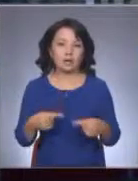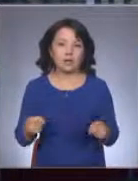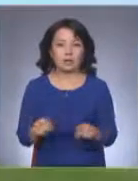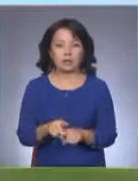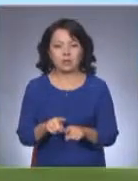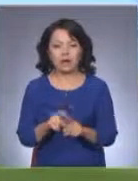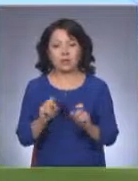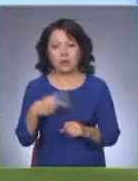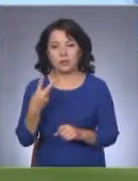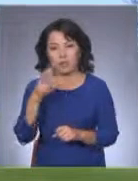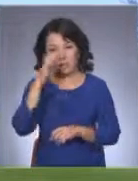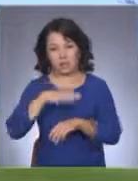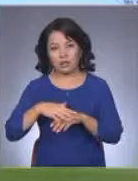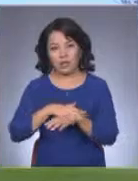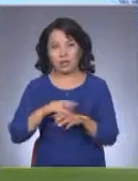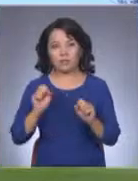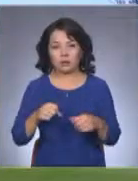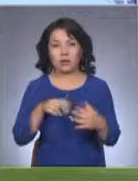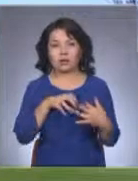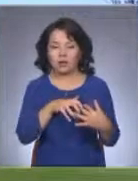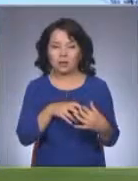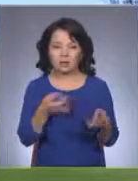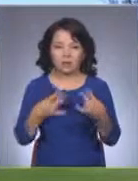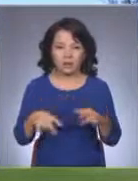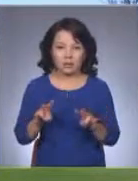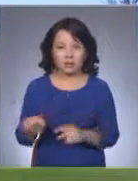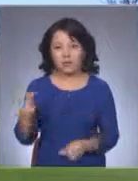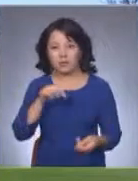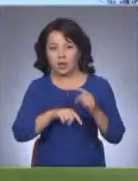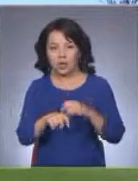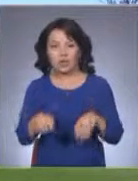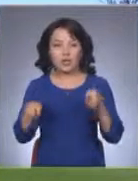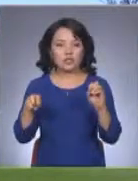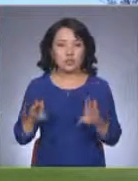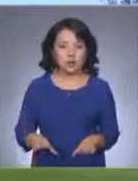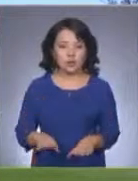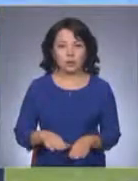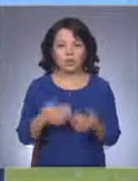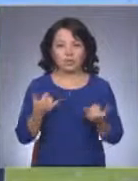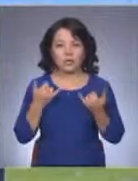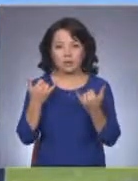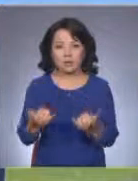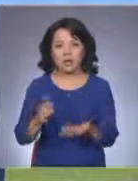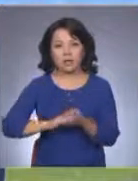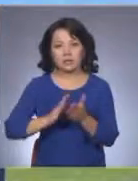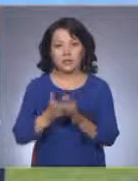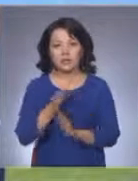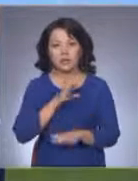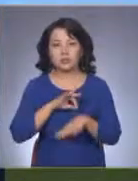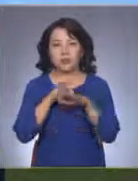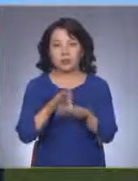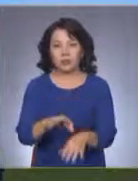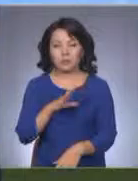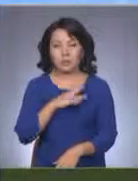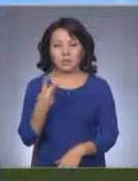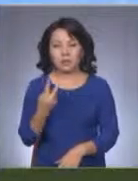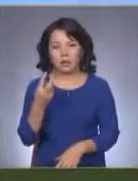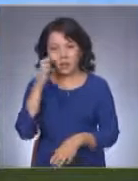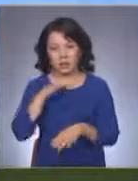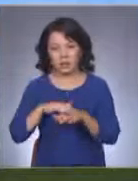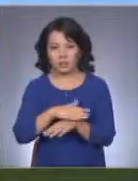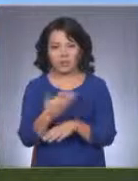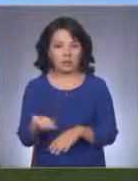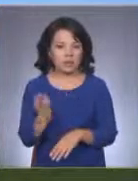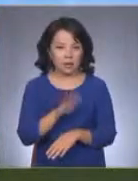арасында талассыз таралсыз бірге шешу үшін бүгін біз келіссөздер жүргіздік екі елдің арасындағы.